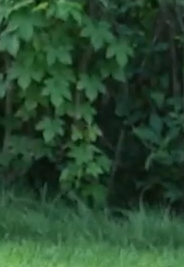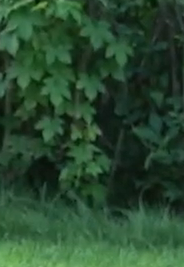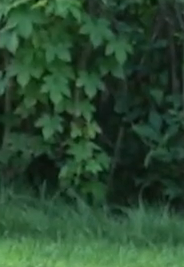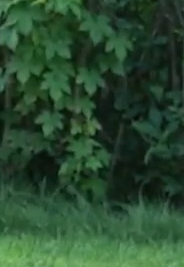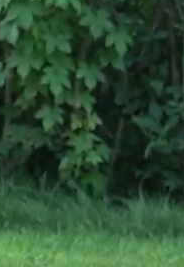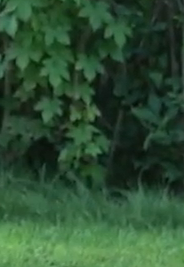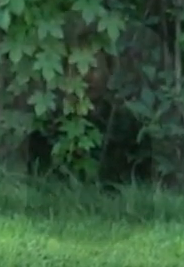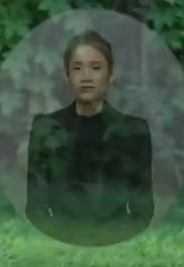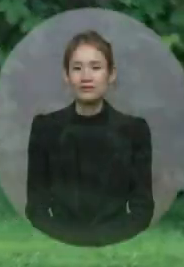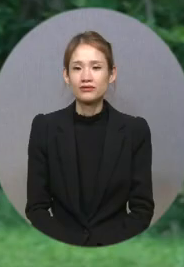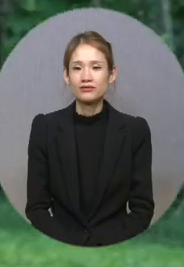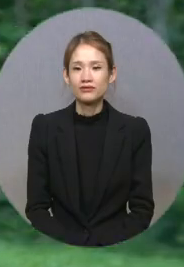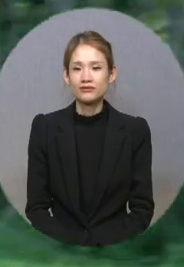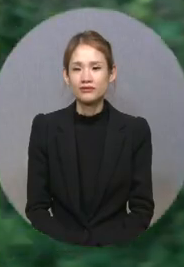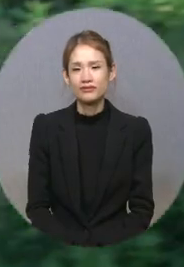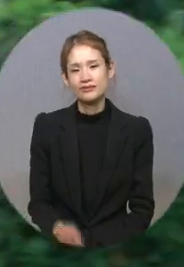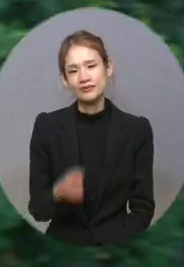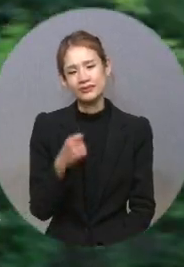아유. 오!